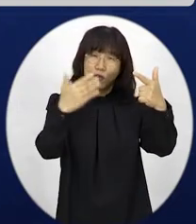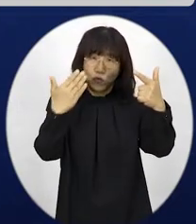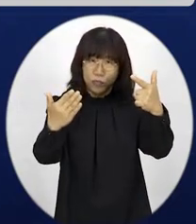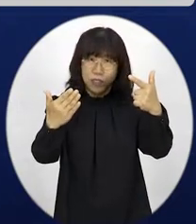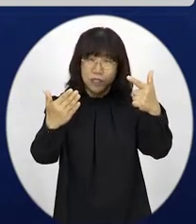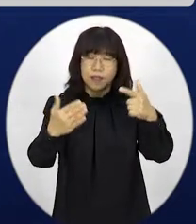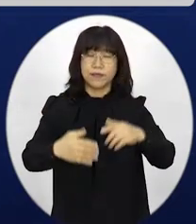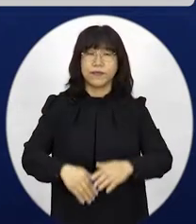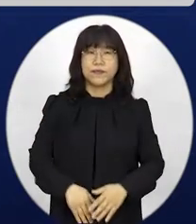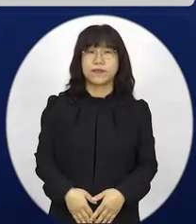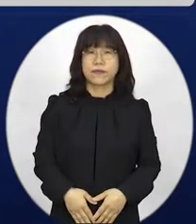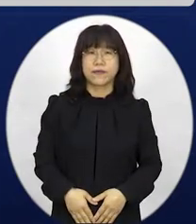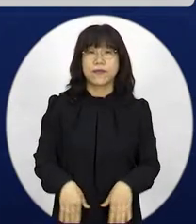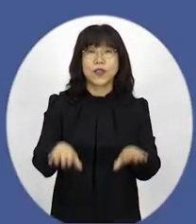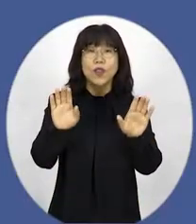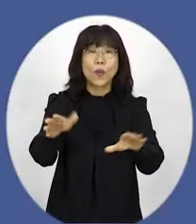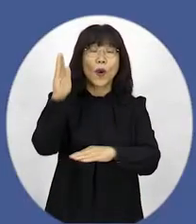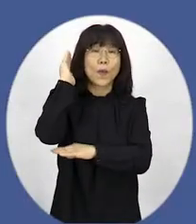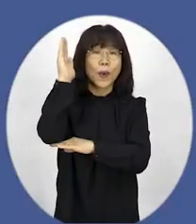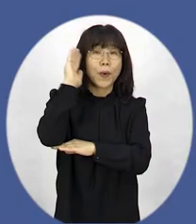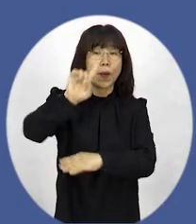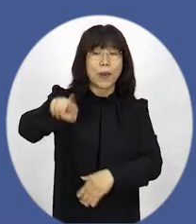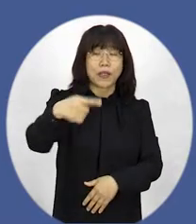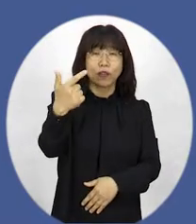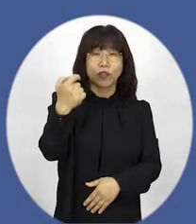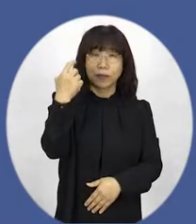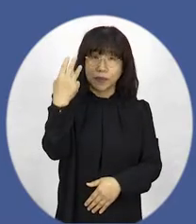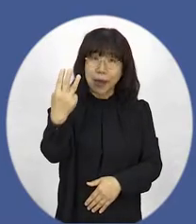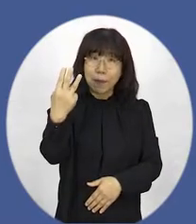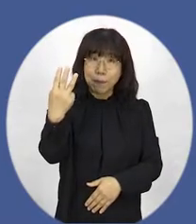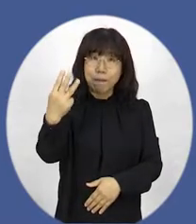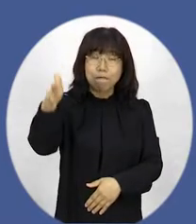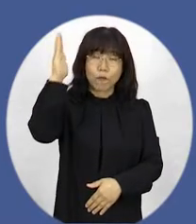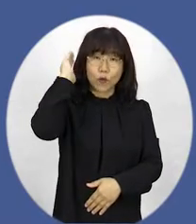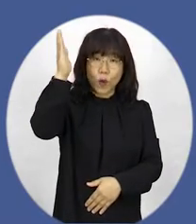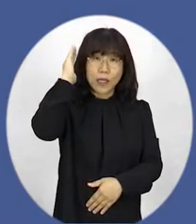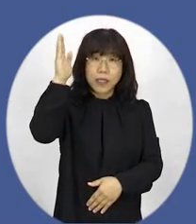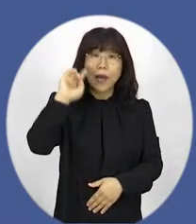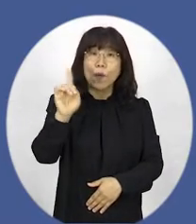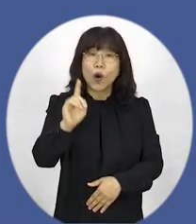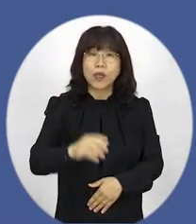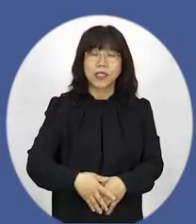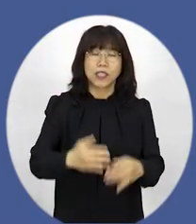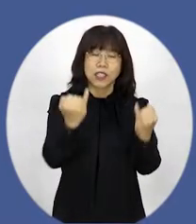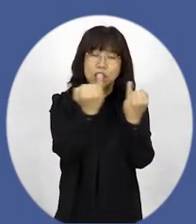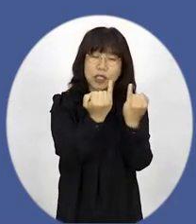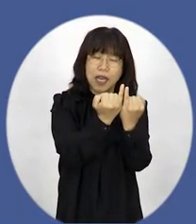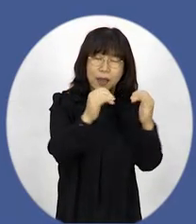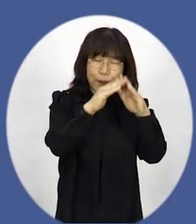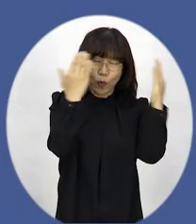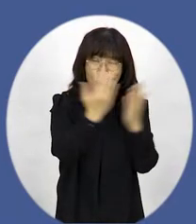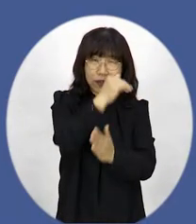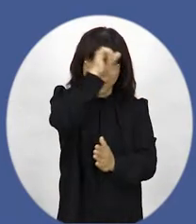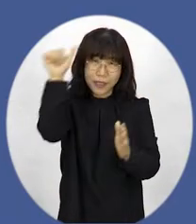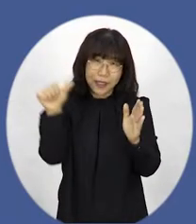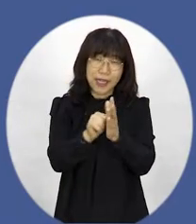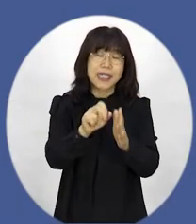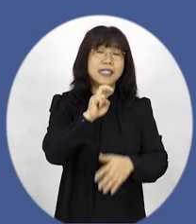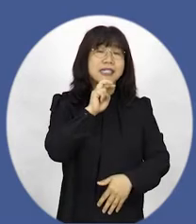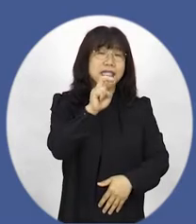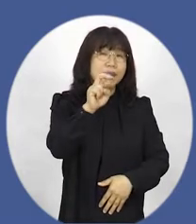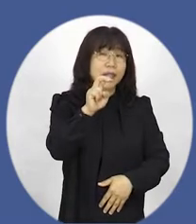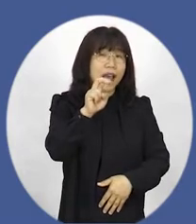통해 방송됩니다. 이번 제163회 강서 지식 비타민 강좌에는 여자의 모든